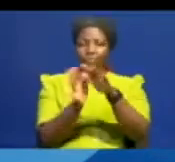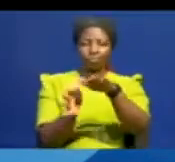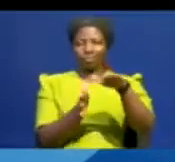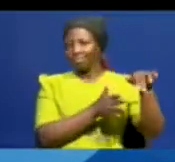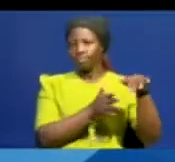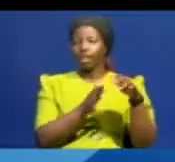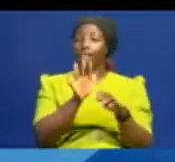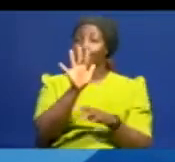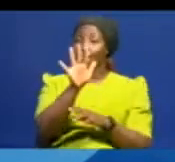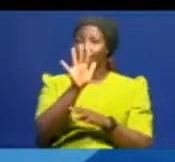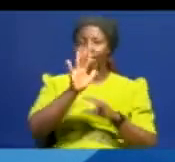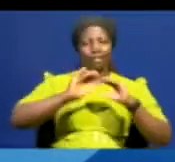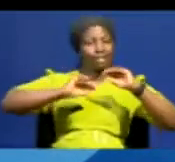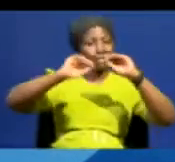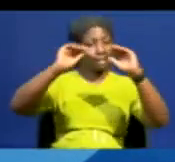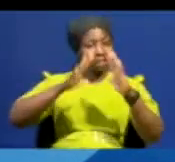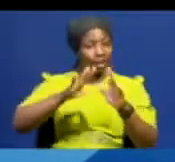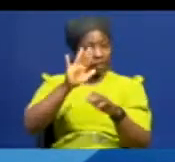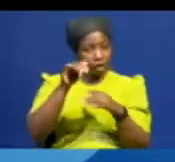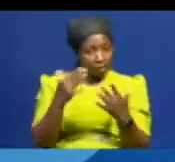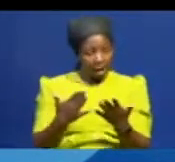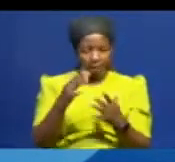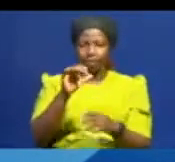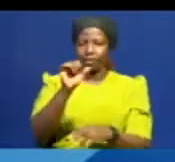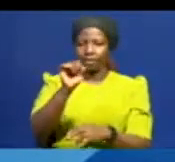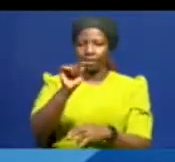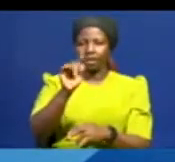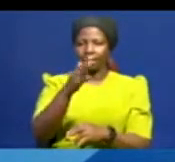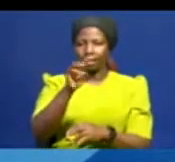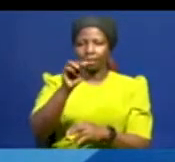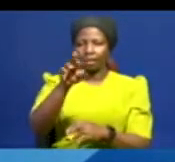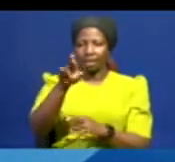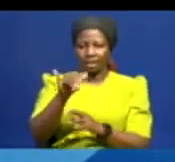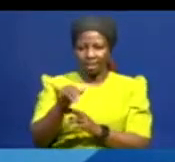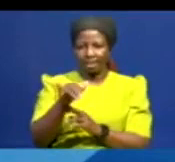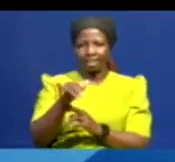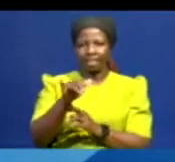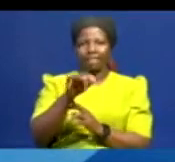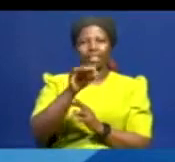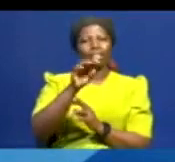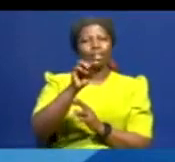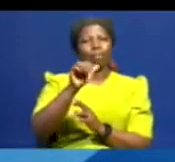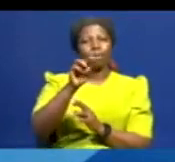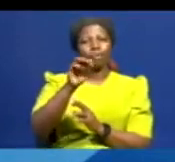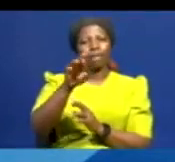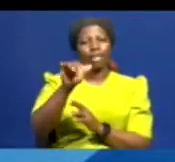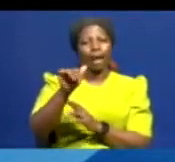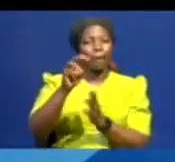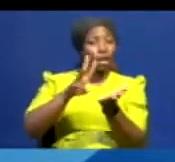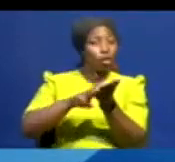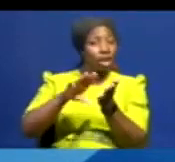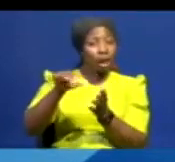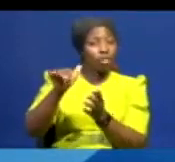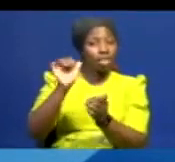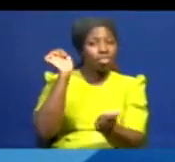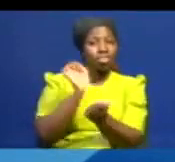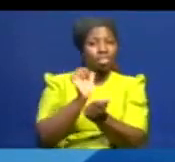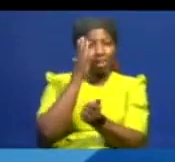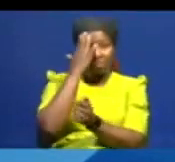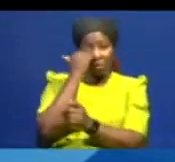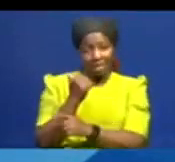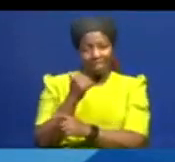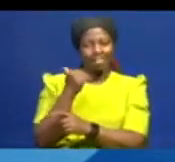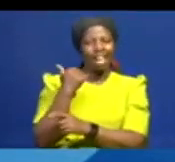Walimu watano kutoka shule upili ya St. Mary's Mabera kaunti ya Migori wamekamatwa kwa kudaiwa kuhusika katika udanganyifu wa mtihani.